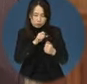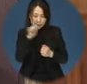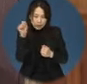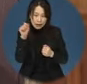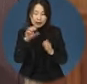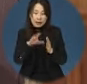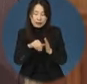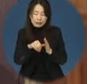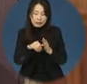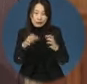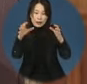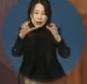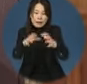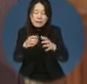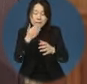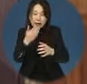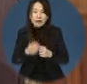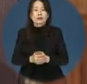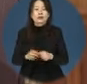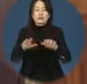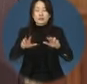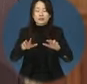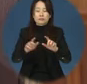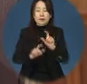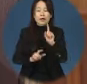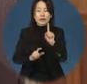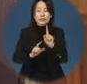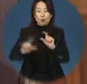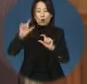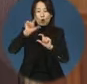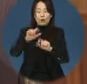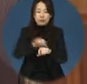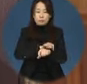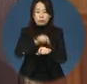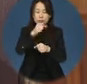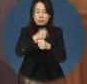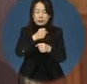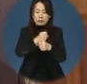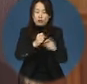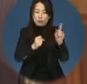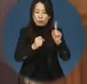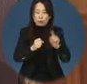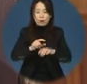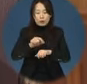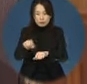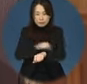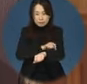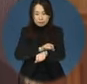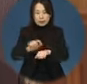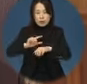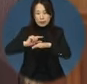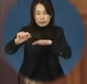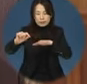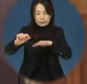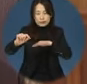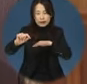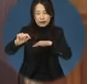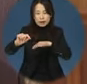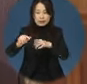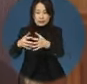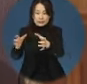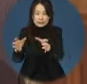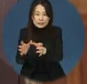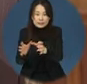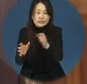지방자치 법 개정으로 하나도 특별하게 만드는 것이 뭐냐면 너희 특별히 지방자치단체 입니다 어 그것은 광